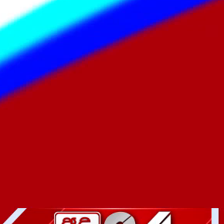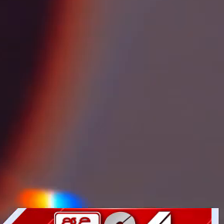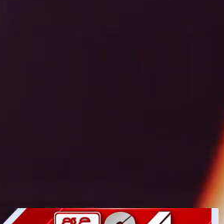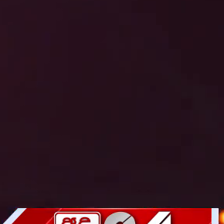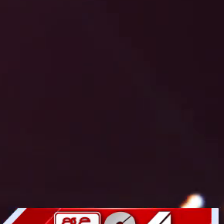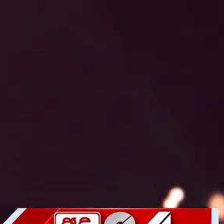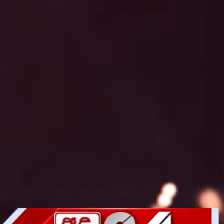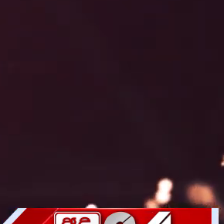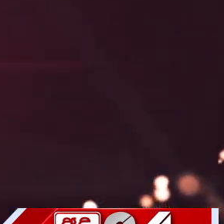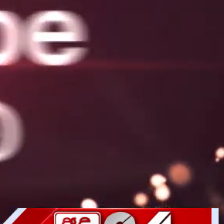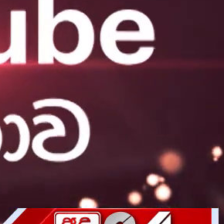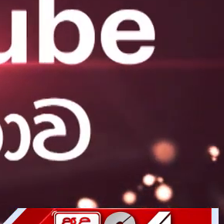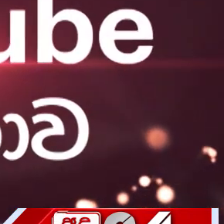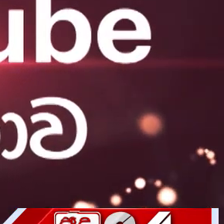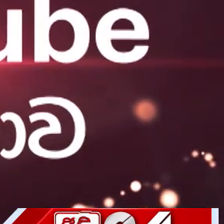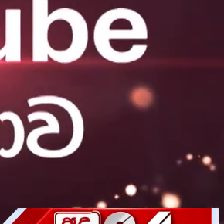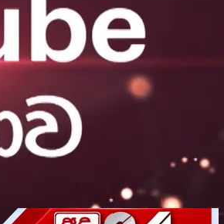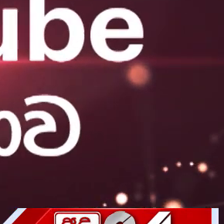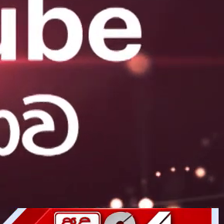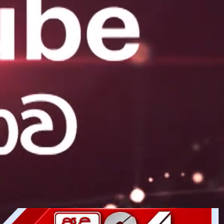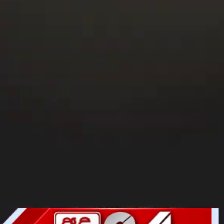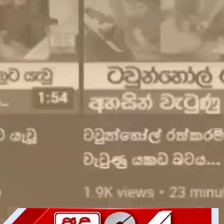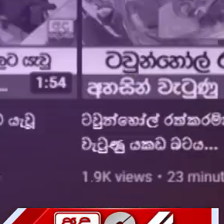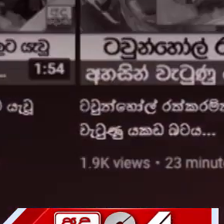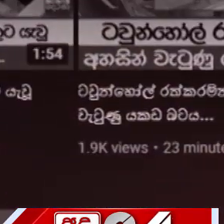තියෙනවා. අද දෙරණ YouTube